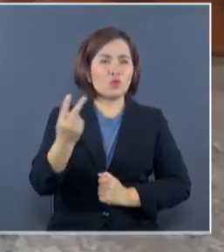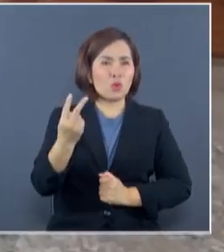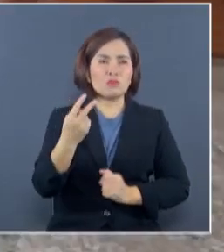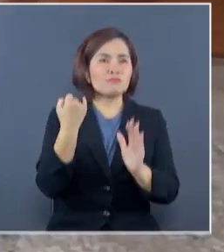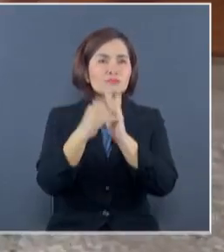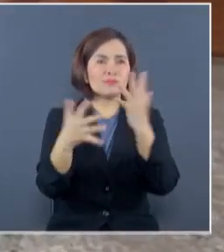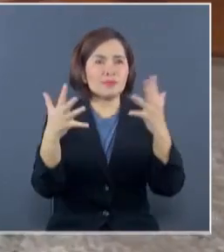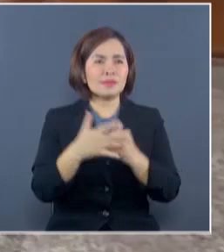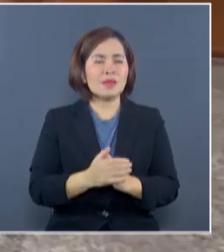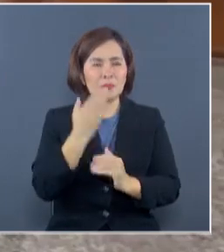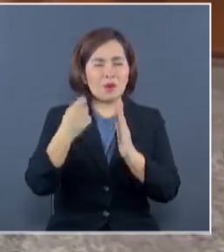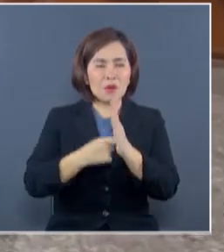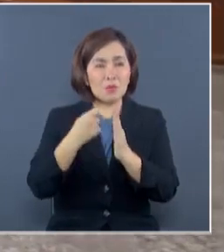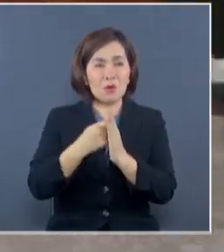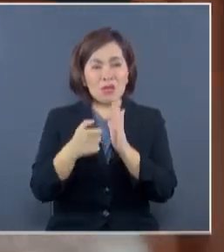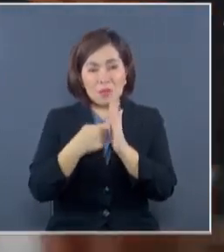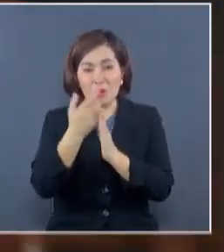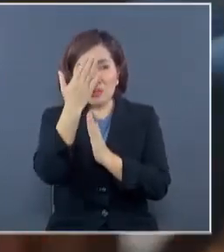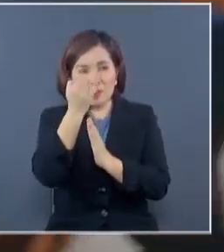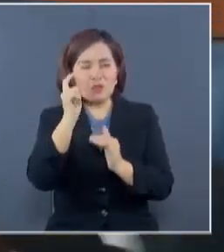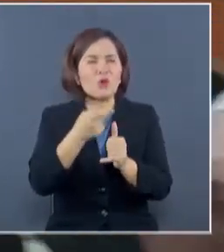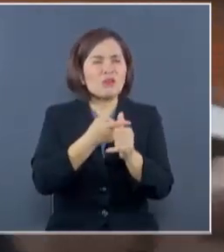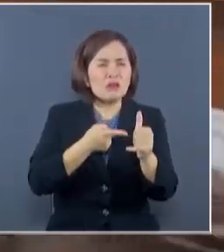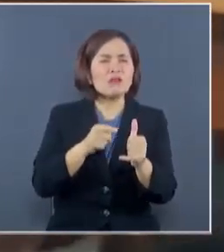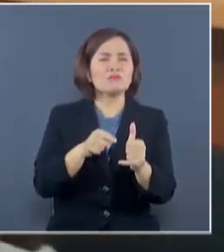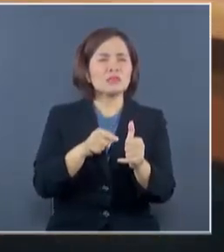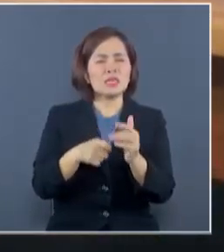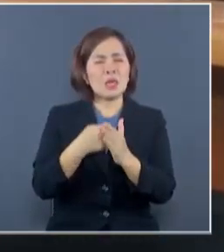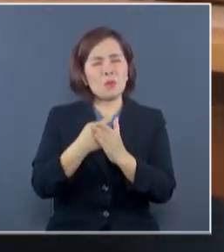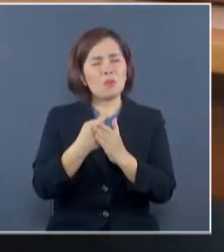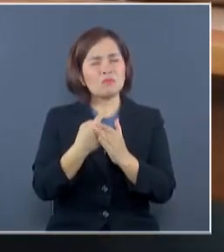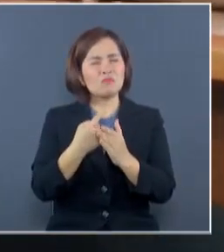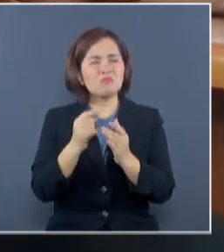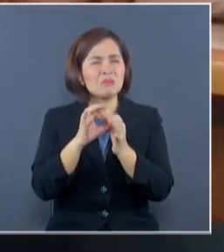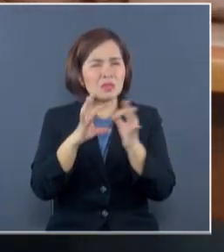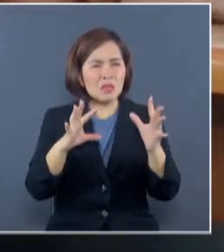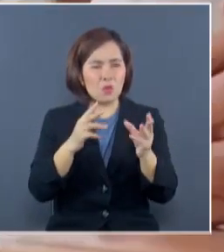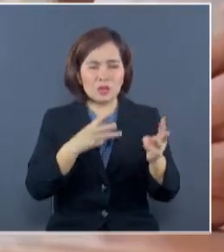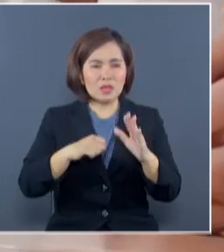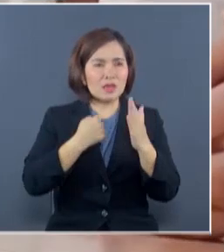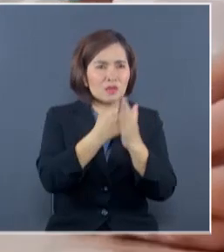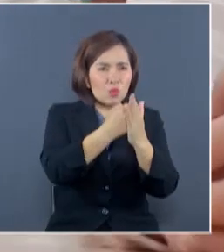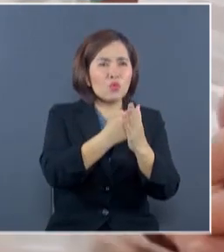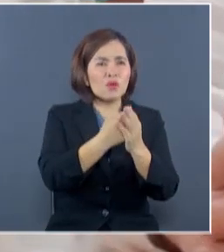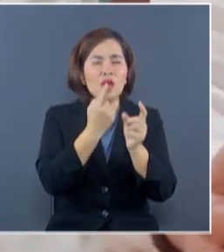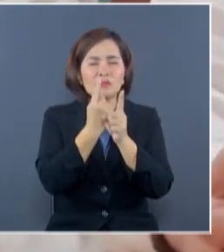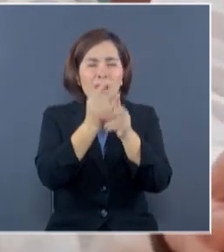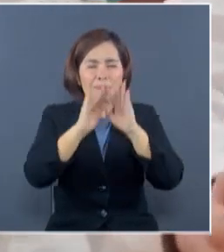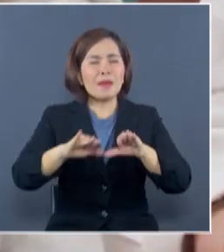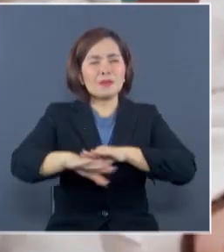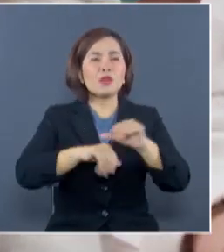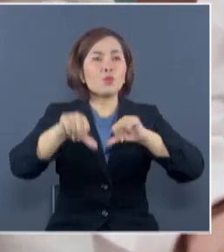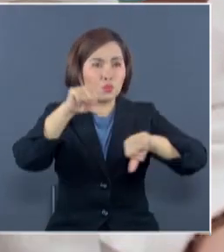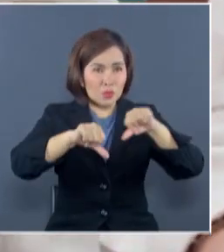นไม่ผิดเพราะไม่มีเหตุจูงใจที่จะต้องลงมือตามที่ถูกกล่าวหาส่วนแนวทางในการต่อสู้คดีก็ใช้หลักฐานทางนิติวิทยาศาสตร์ซึ่งเป็น